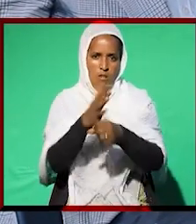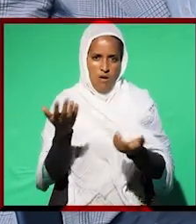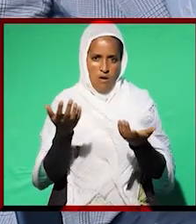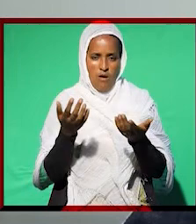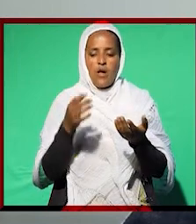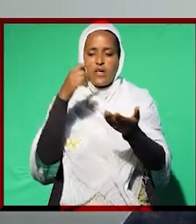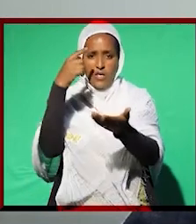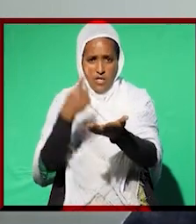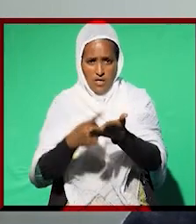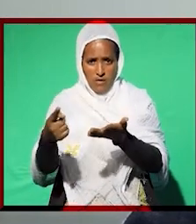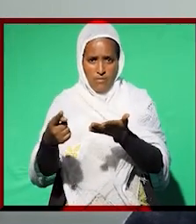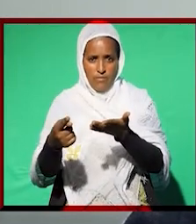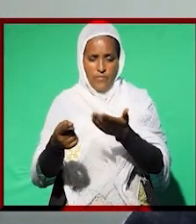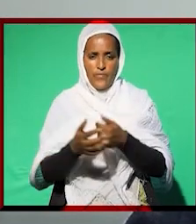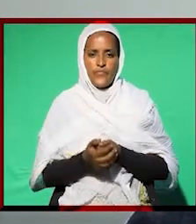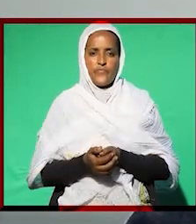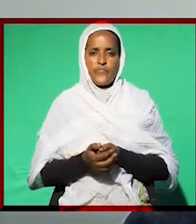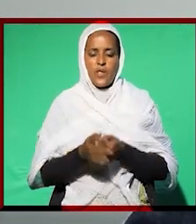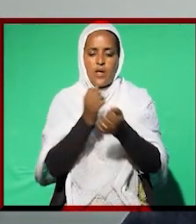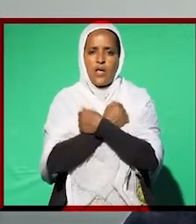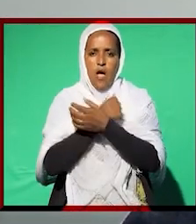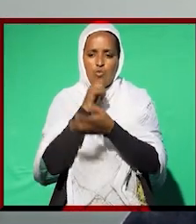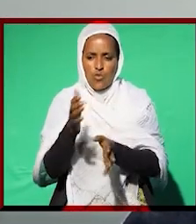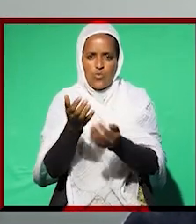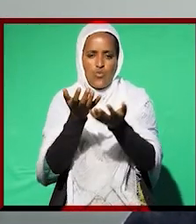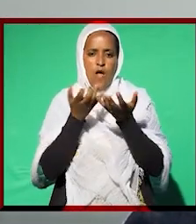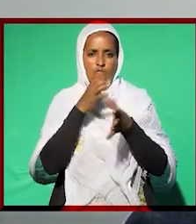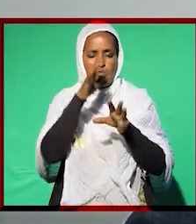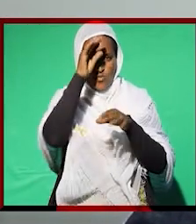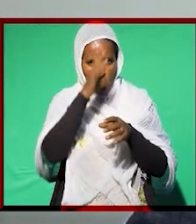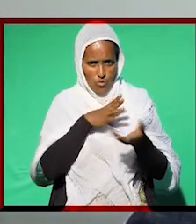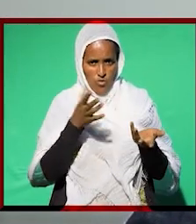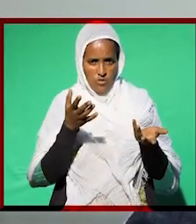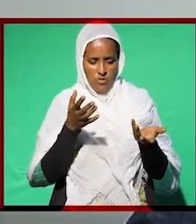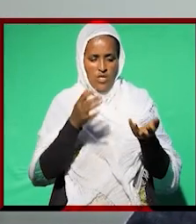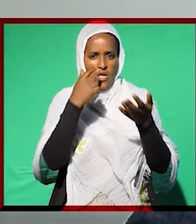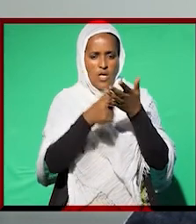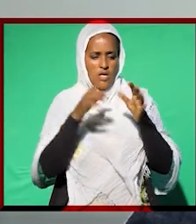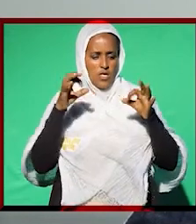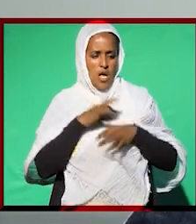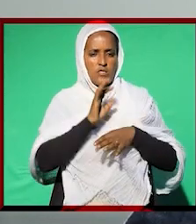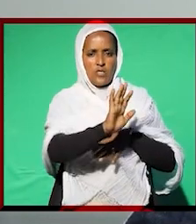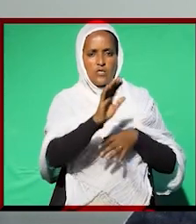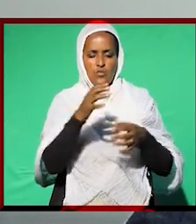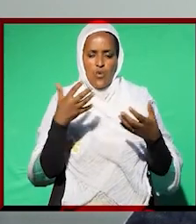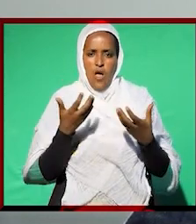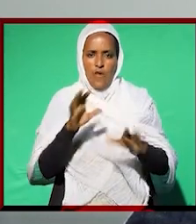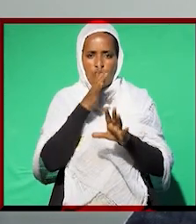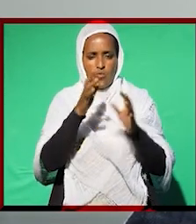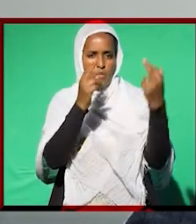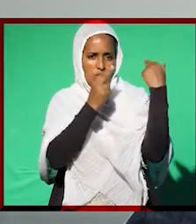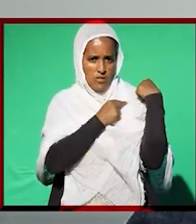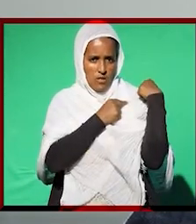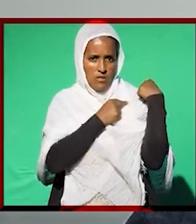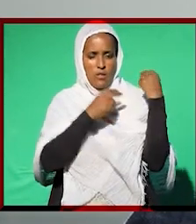ዓመት ሆኖታል። ታዲያ ይህንን ያልወደዱ ሰዎች፣ ይሄ ያስደነገጣቸው